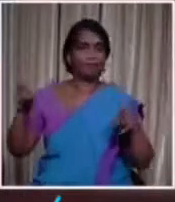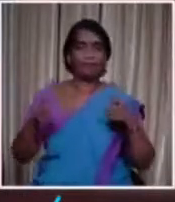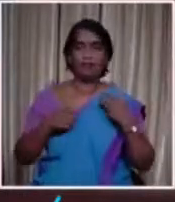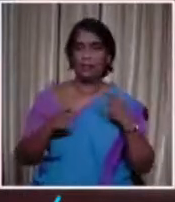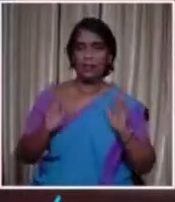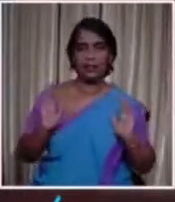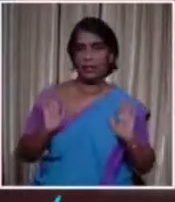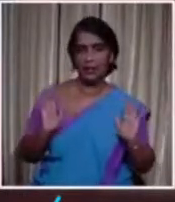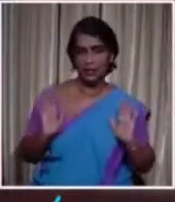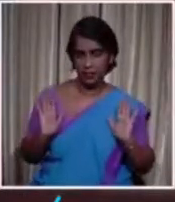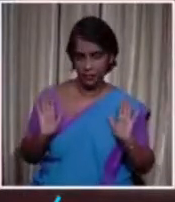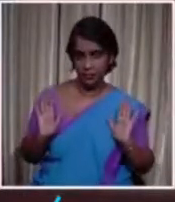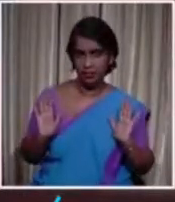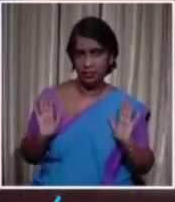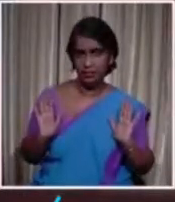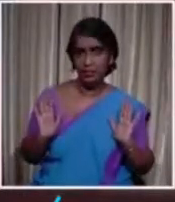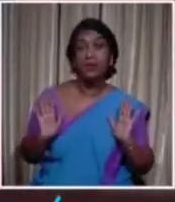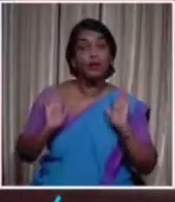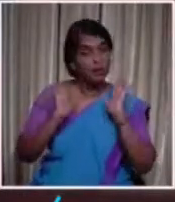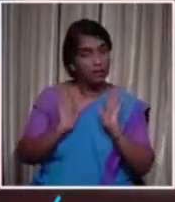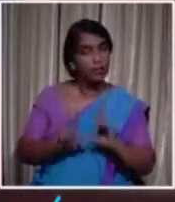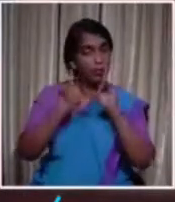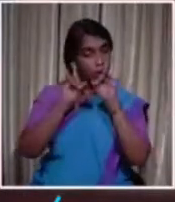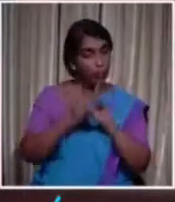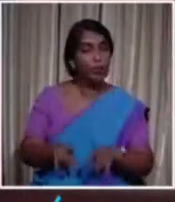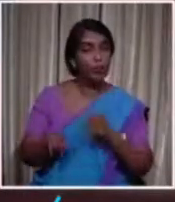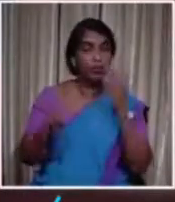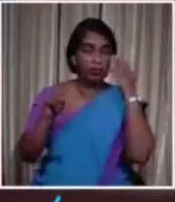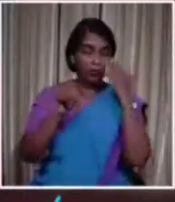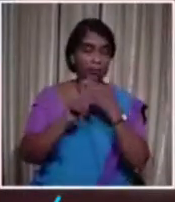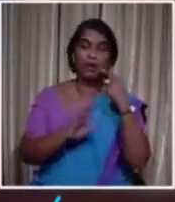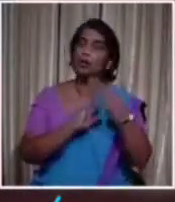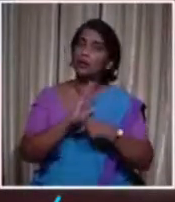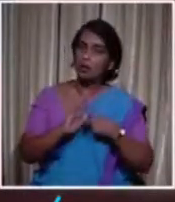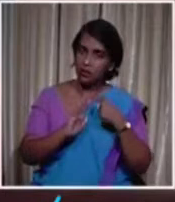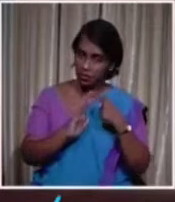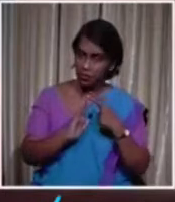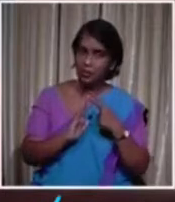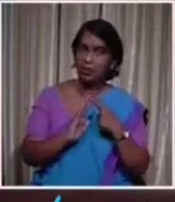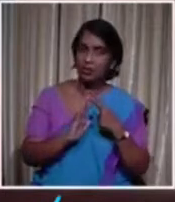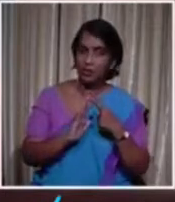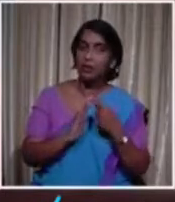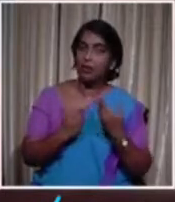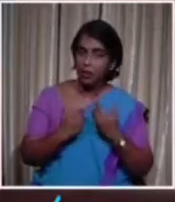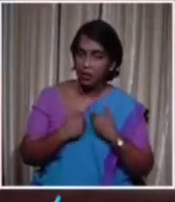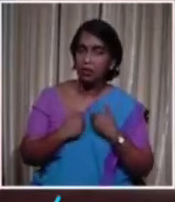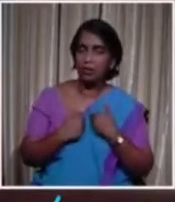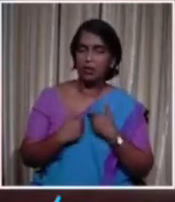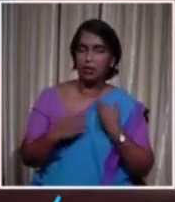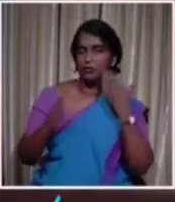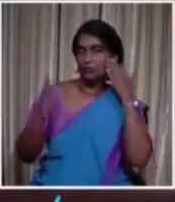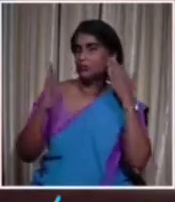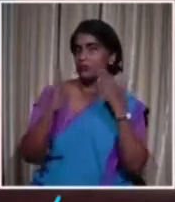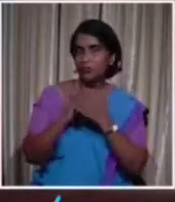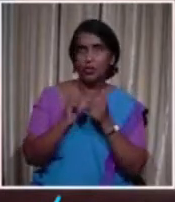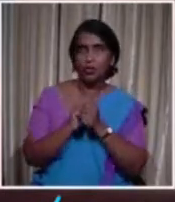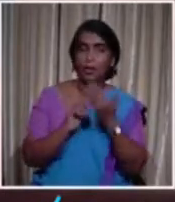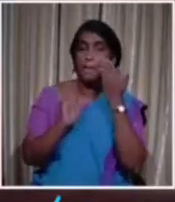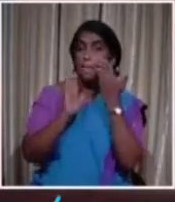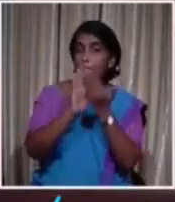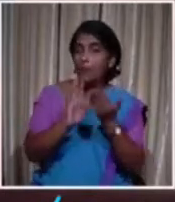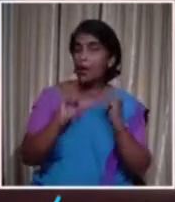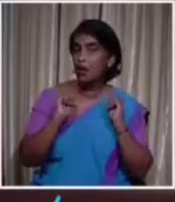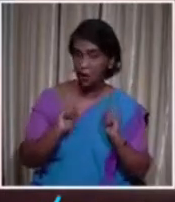में अबे इवेनी तत्त्व अक्तिन राटक अभी आपे संवेदी बावे पिन्ना नोन कोम